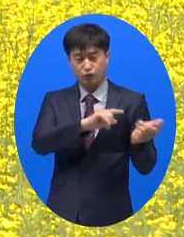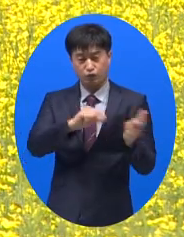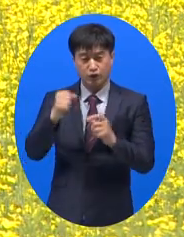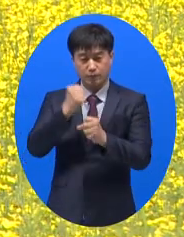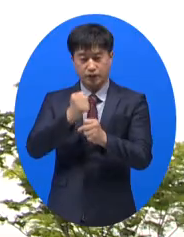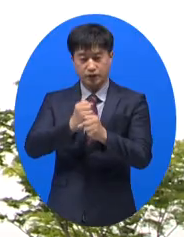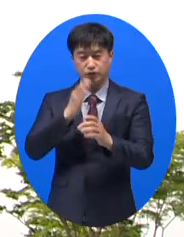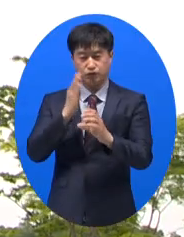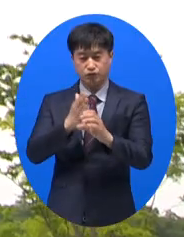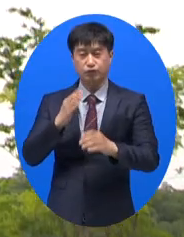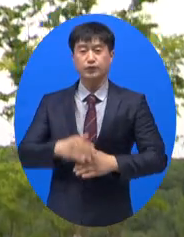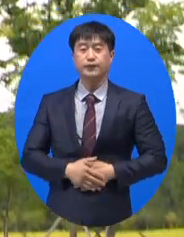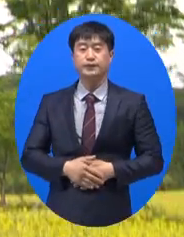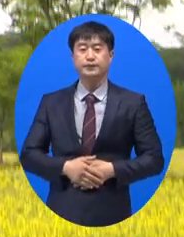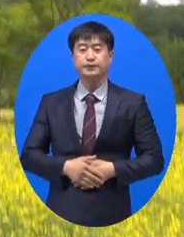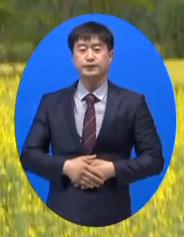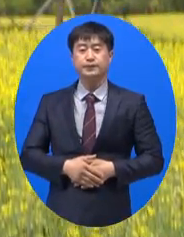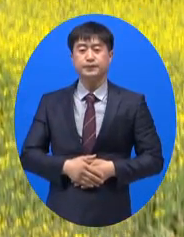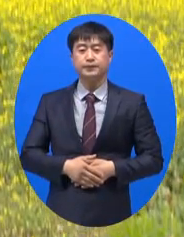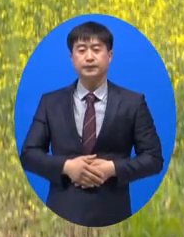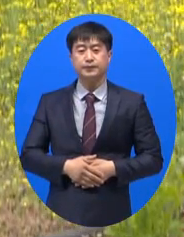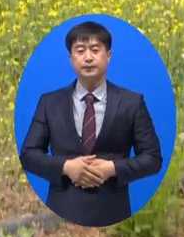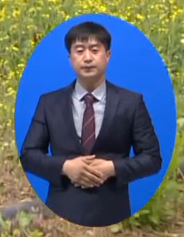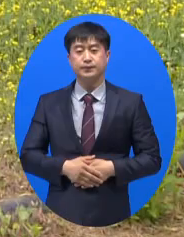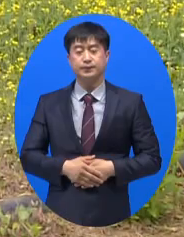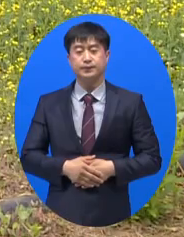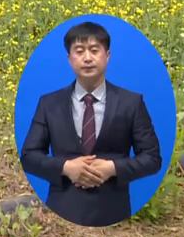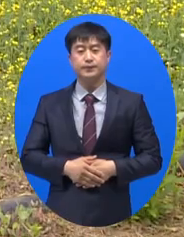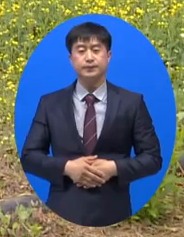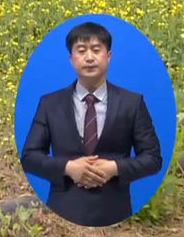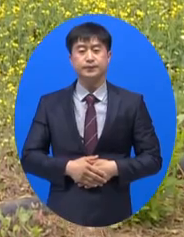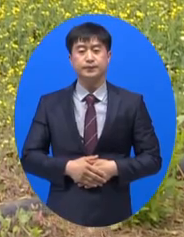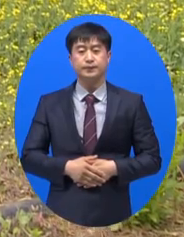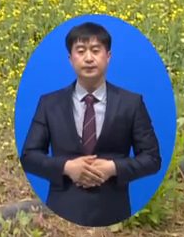있습니다 경기 gt 빅 서문 형입니다